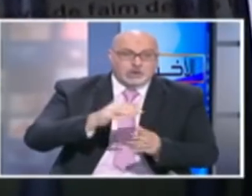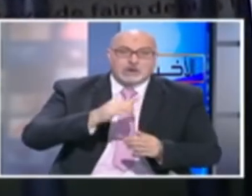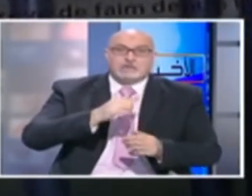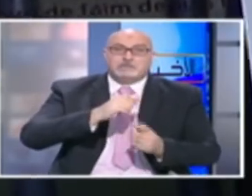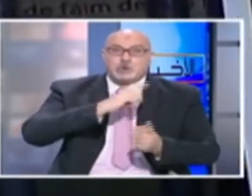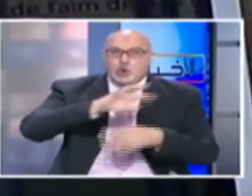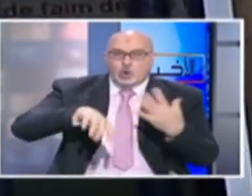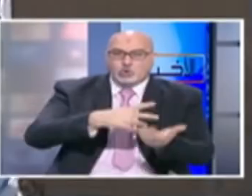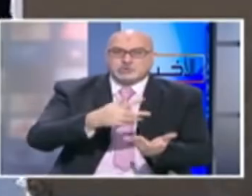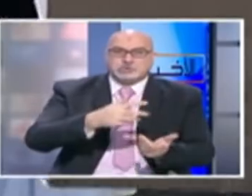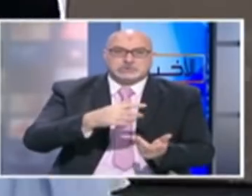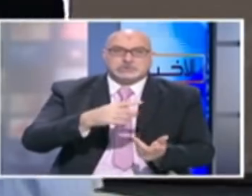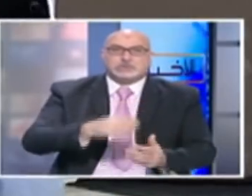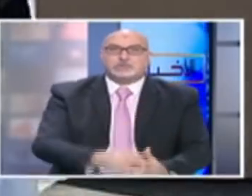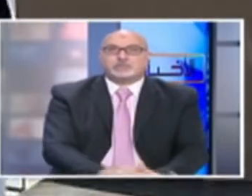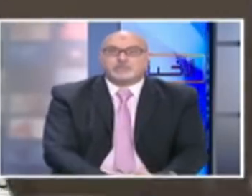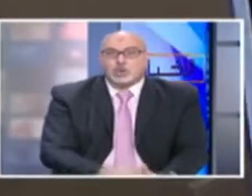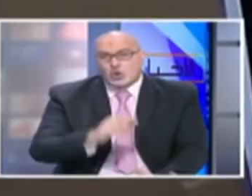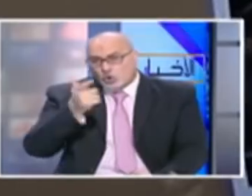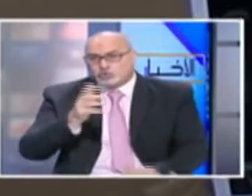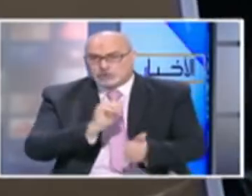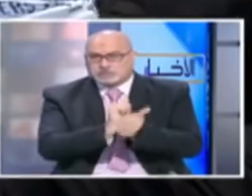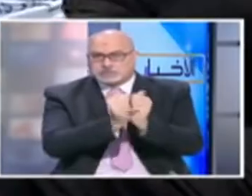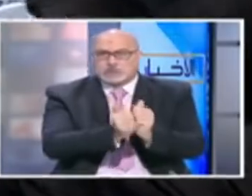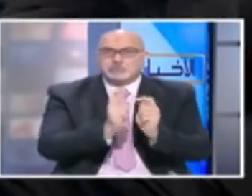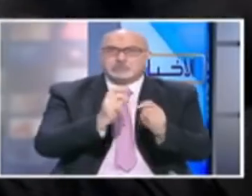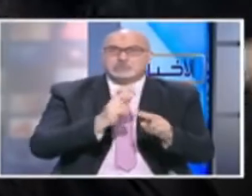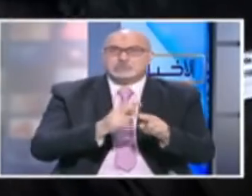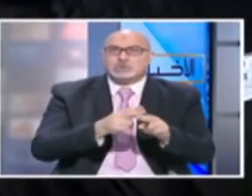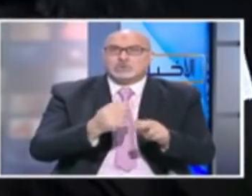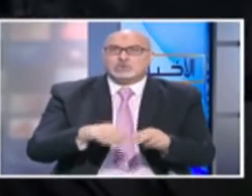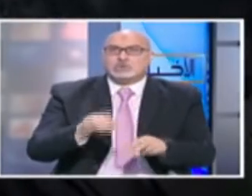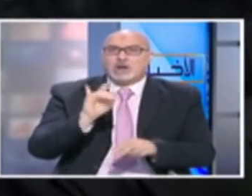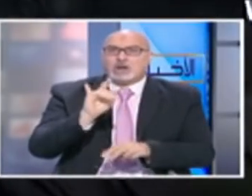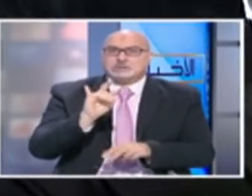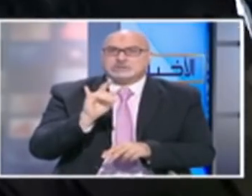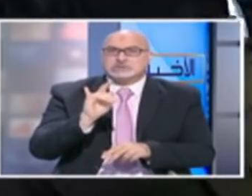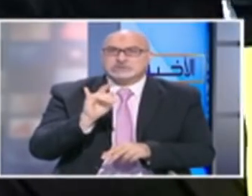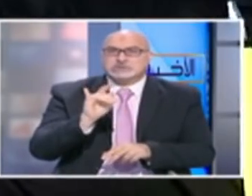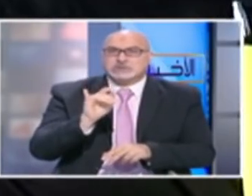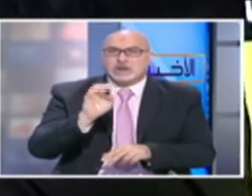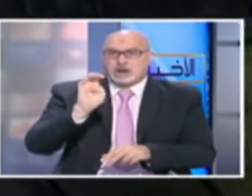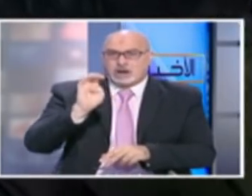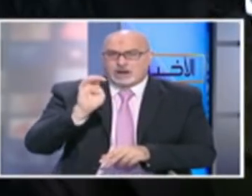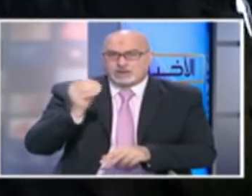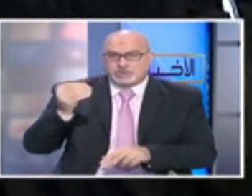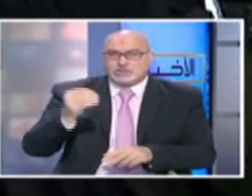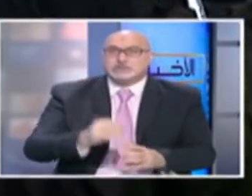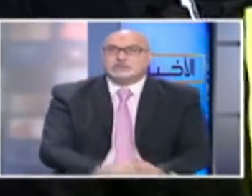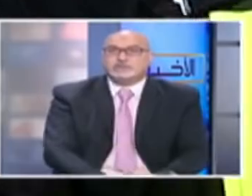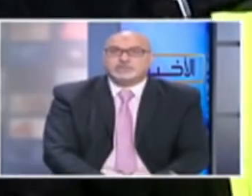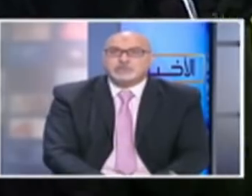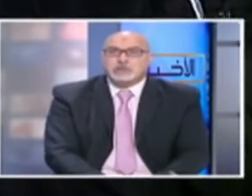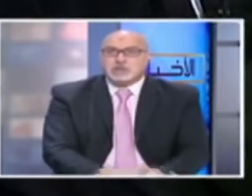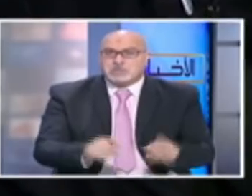دار إضراب عن الطعام. هذا المعتقل السياسي المختطف الحالي في السجون المغربية غالي بوحلة اللي